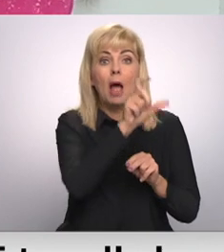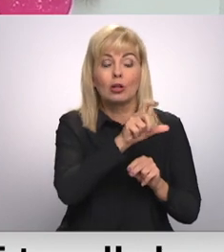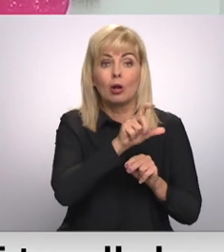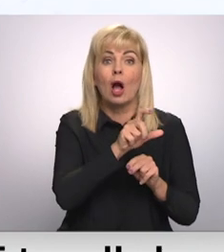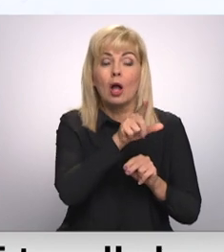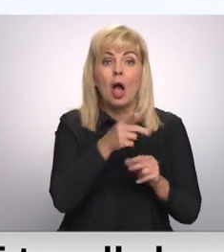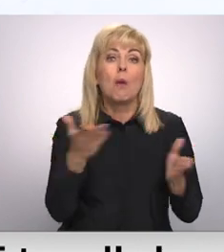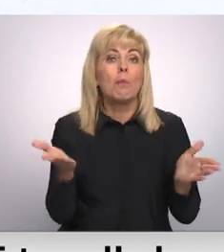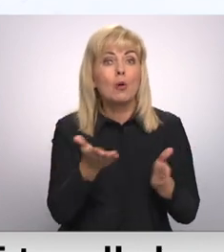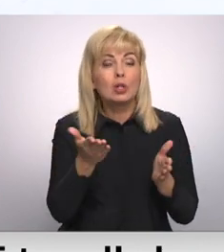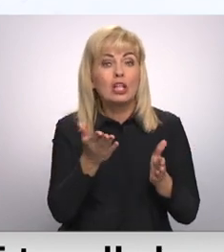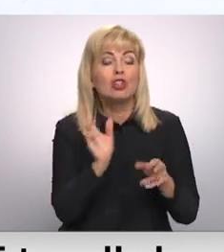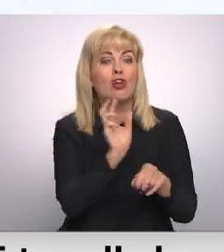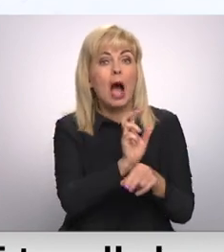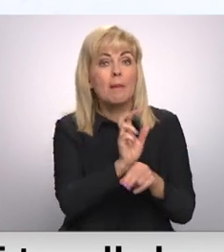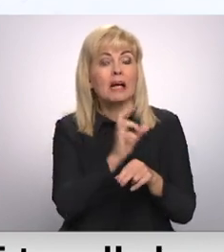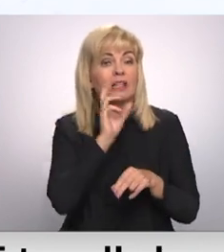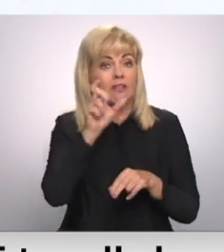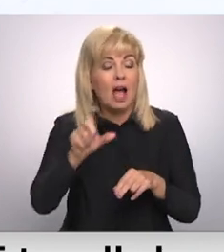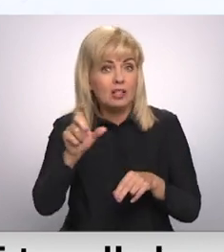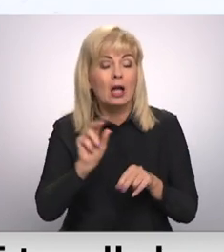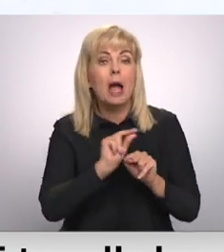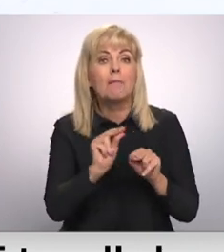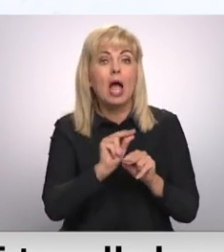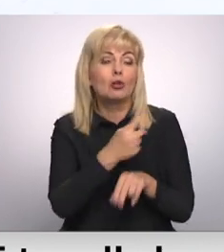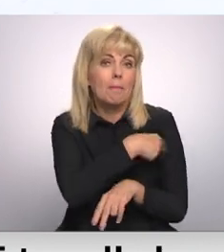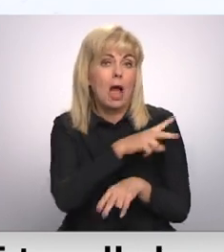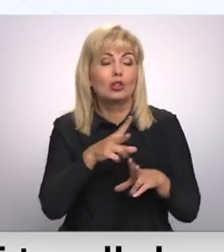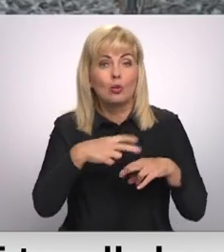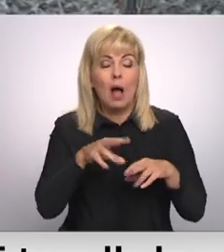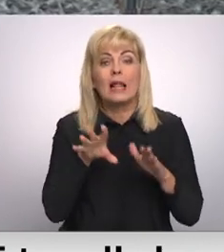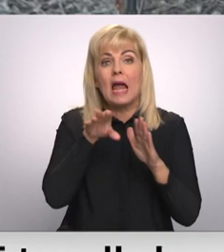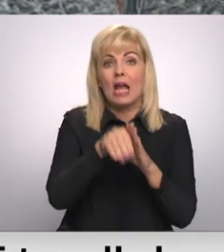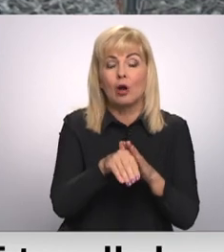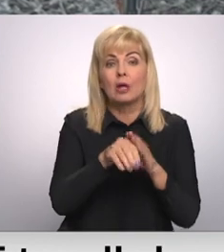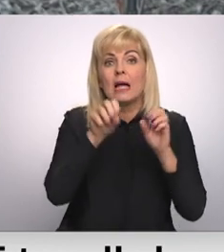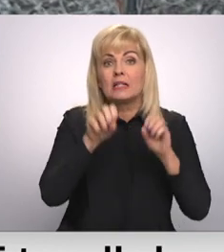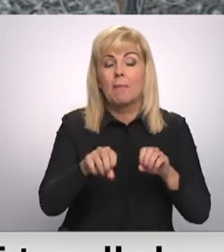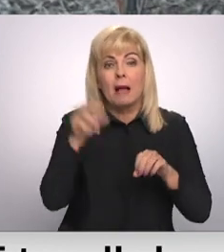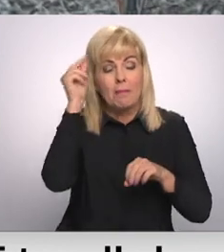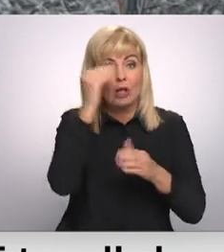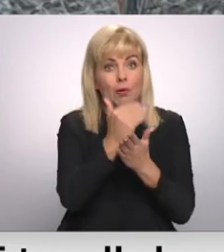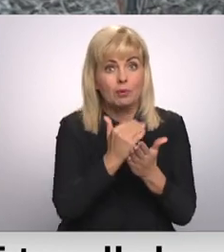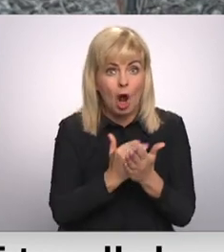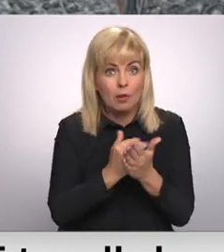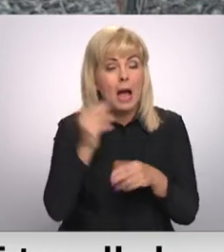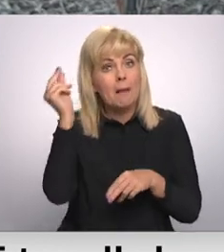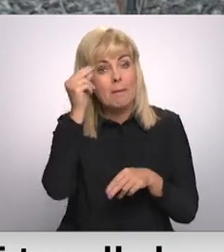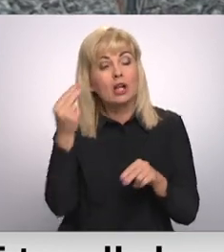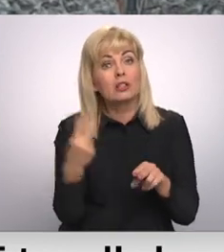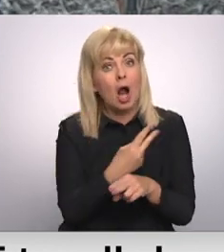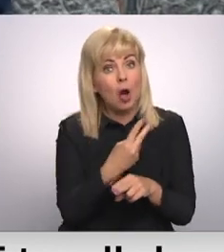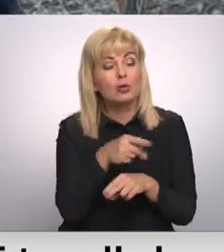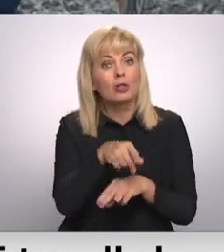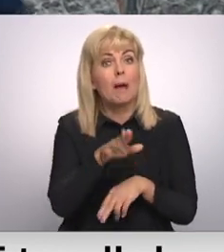mudinājuši apmeklēt pedagoģiski medicīnisko komisiju, lai bērnu iekļautu speciālajā mācību programmā ar mācīšanās traucējumiem, jo